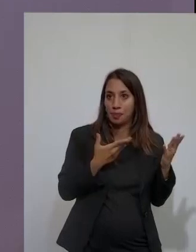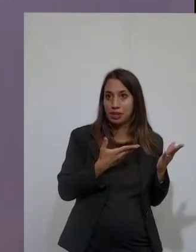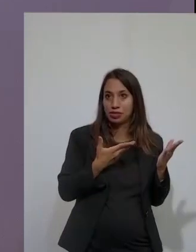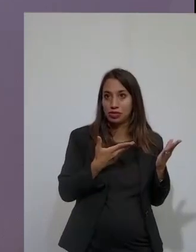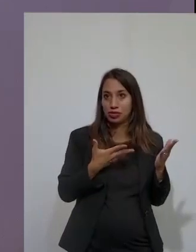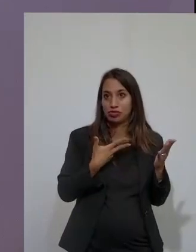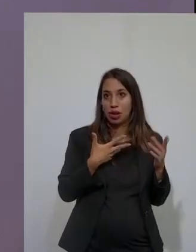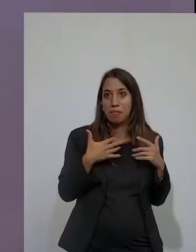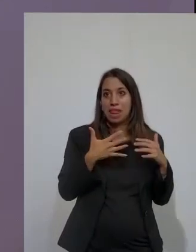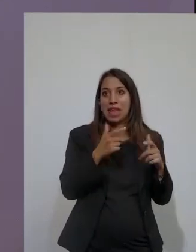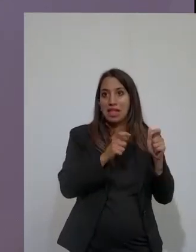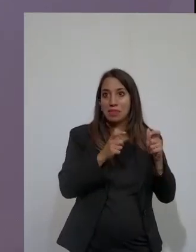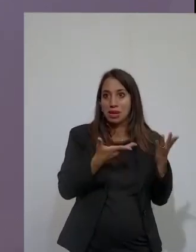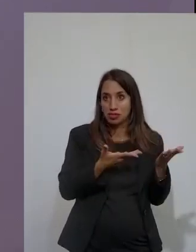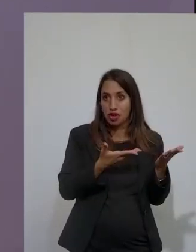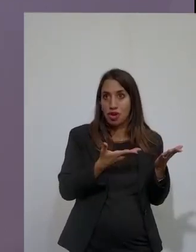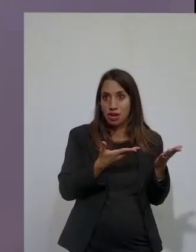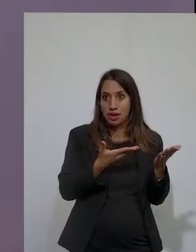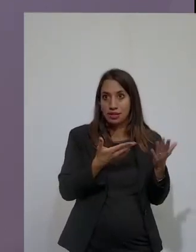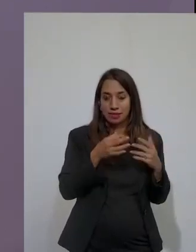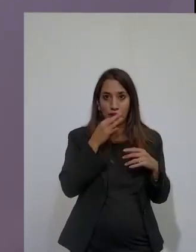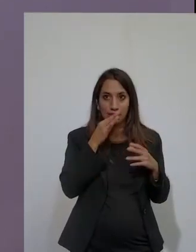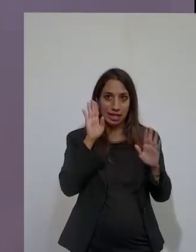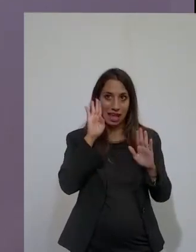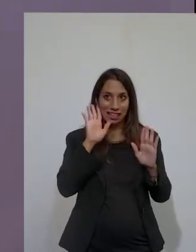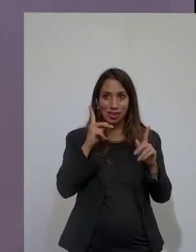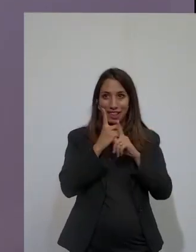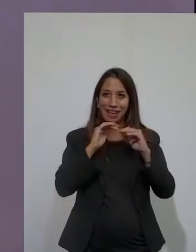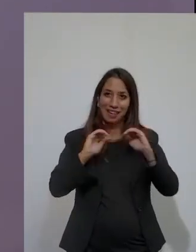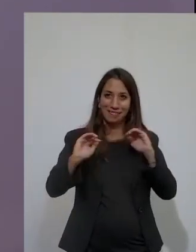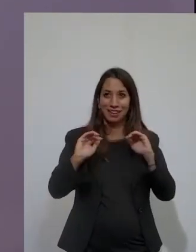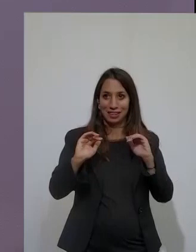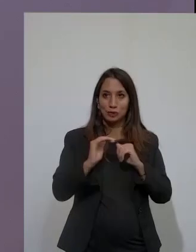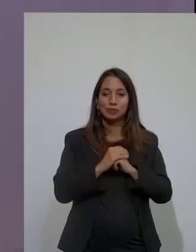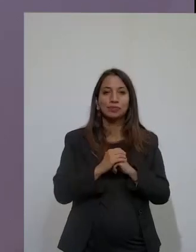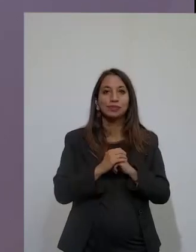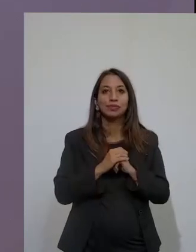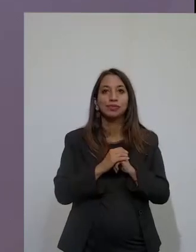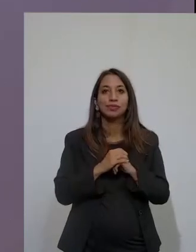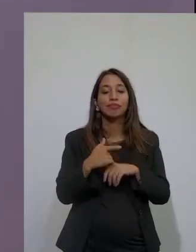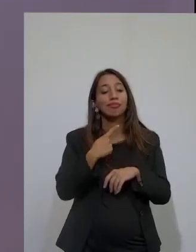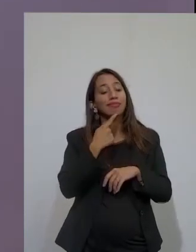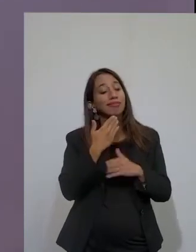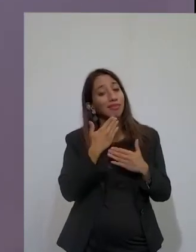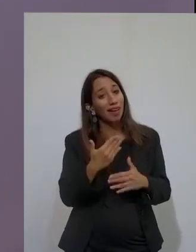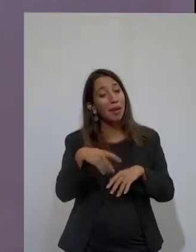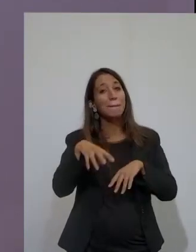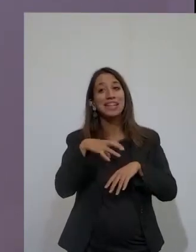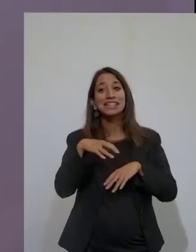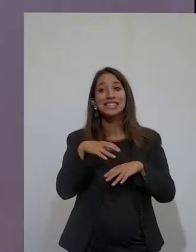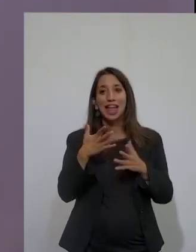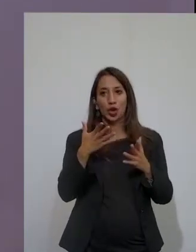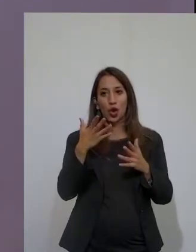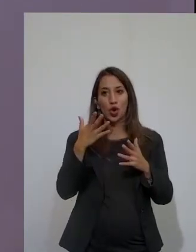ha migliaia di piazzole. Vorrei ringraziare anche il Ministero del Turismo e